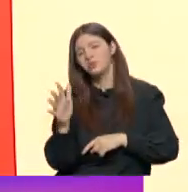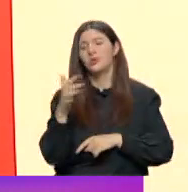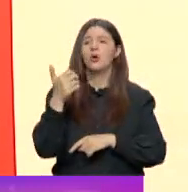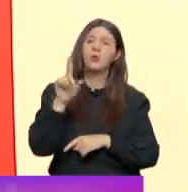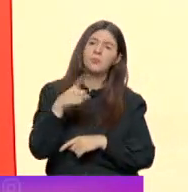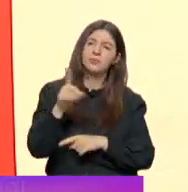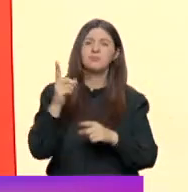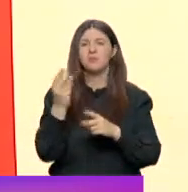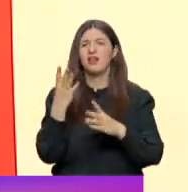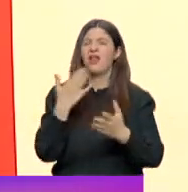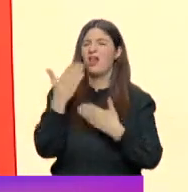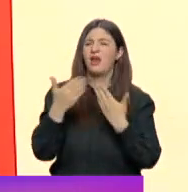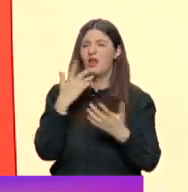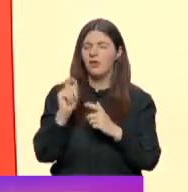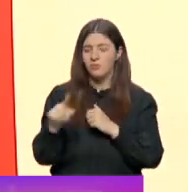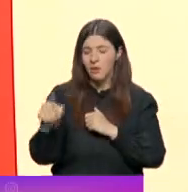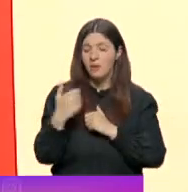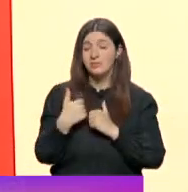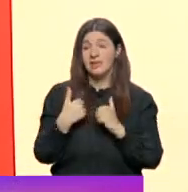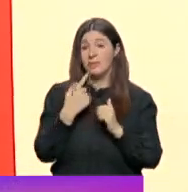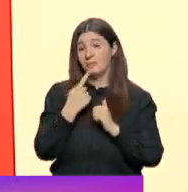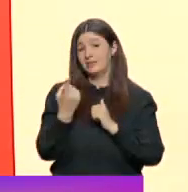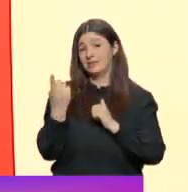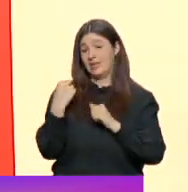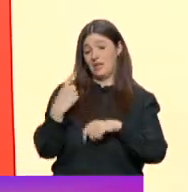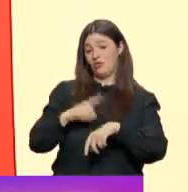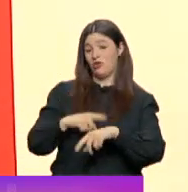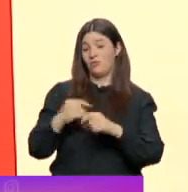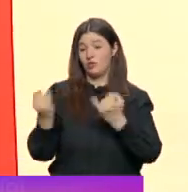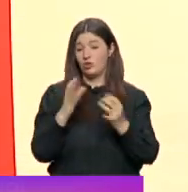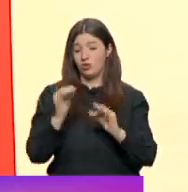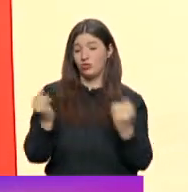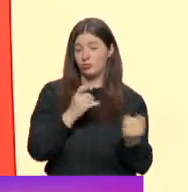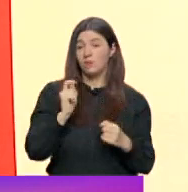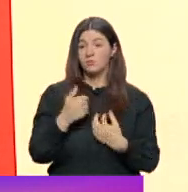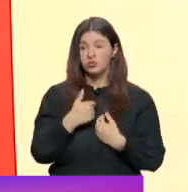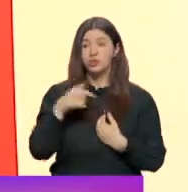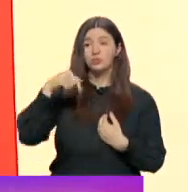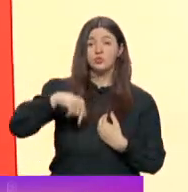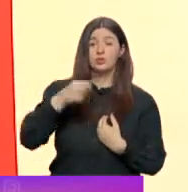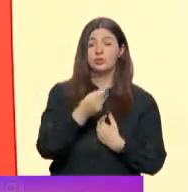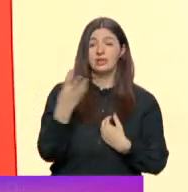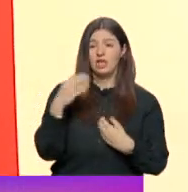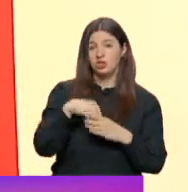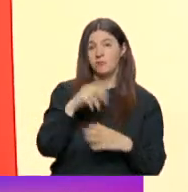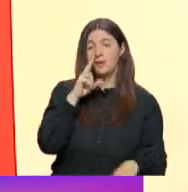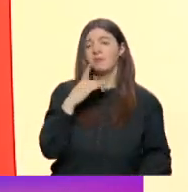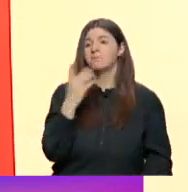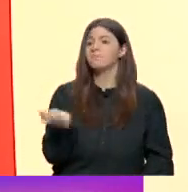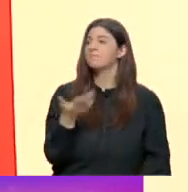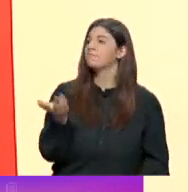bin lira olsun falan rakamlar söylüyorlar. Şimdi biz geçen dönemde tartışırken şöyle tartışmıştık. İşte bugünkü rakamlar için bakalım. Diyelim